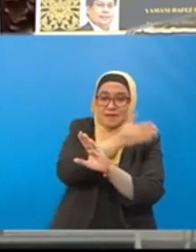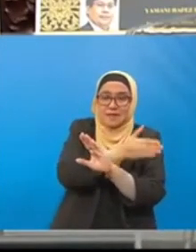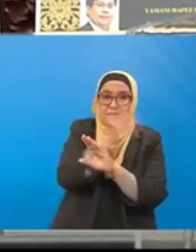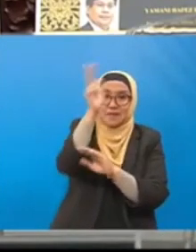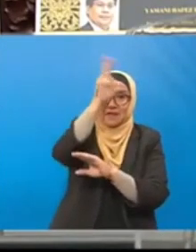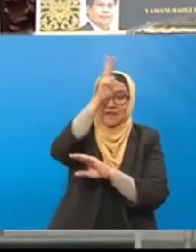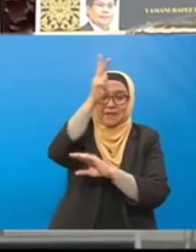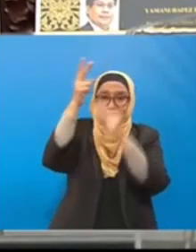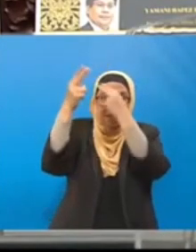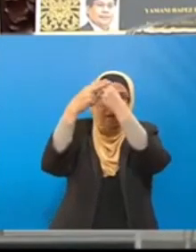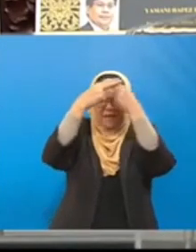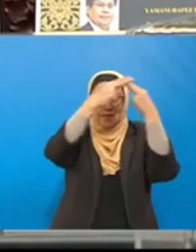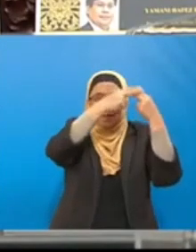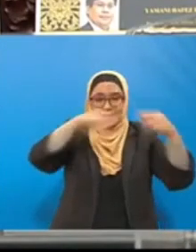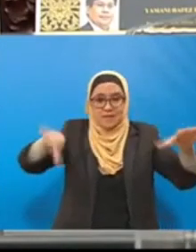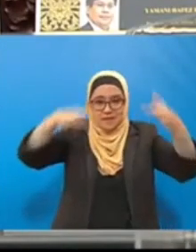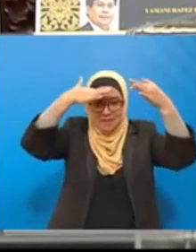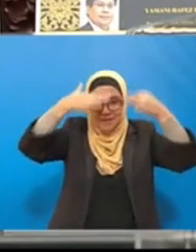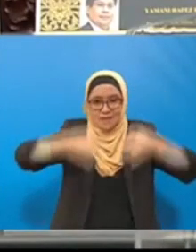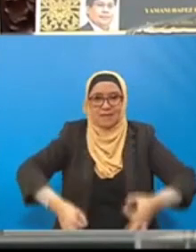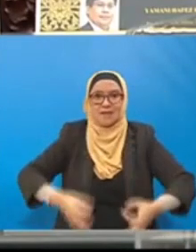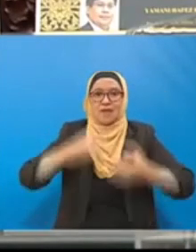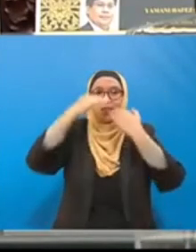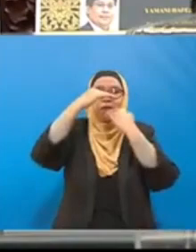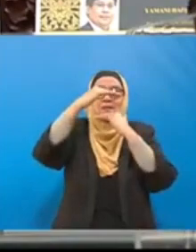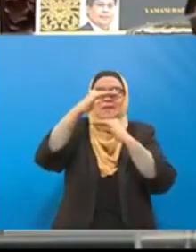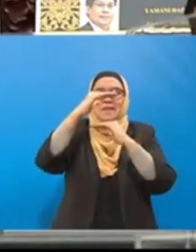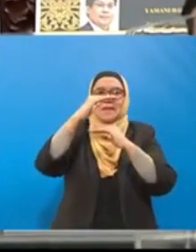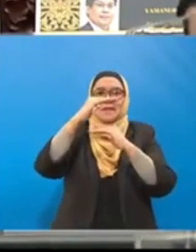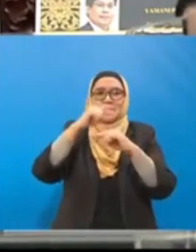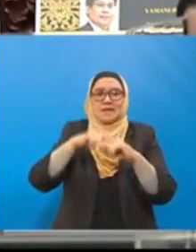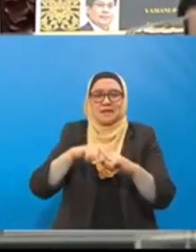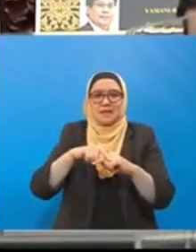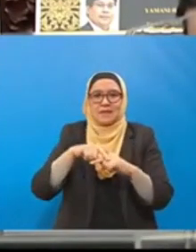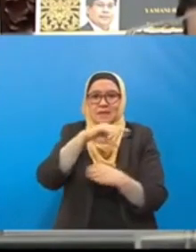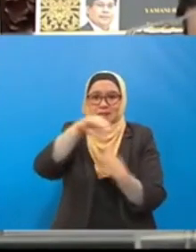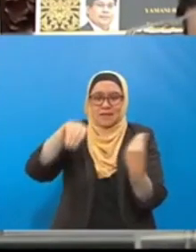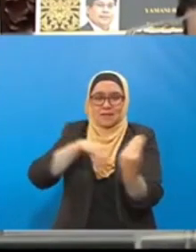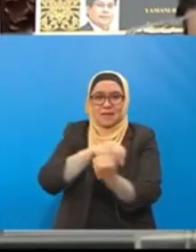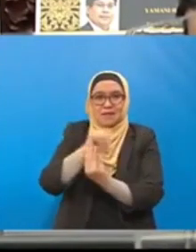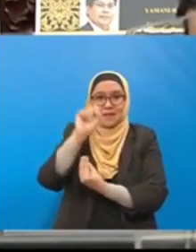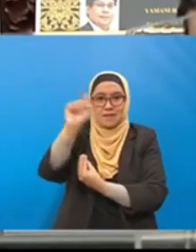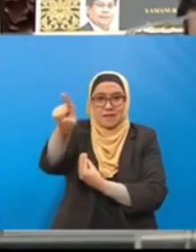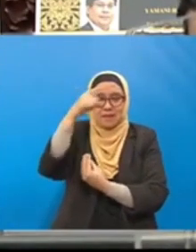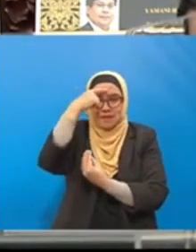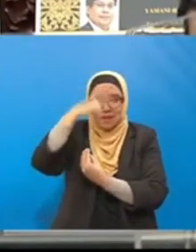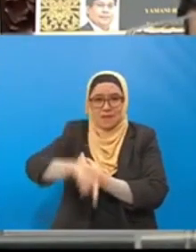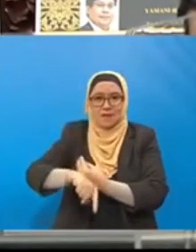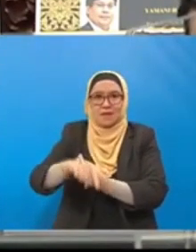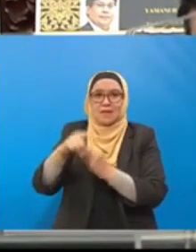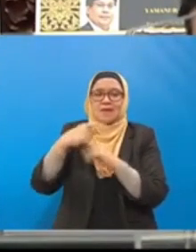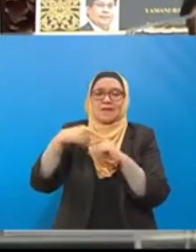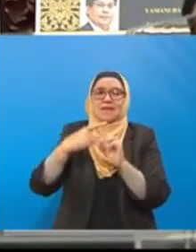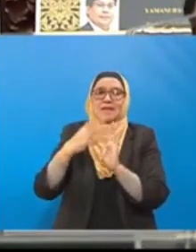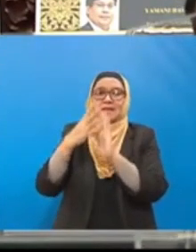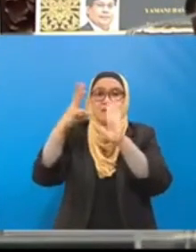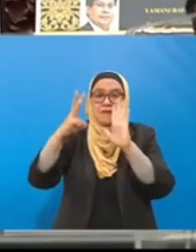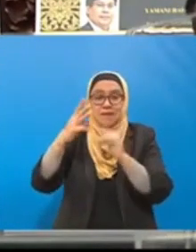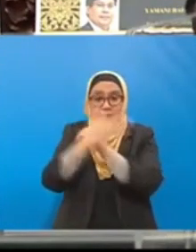untuk menghadkan jemaah haji kepada warga negara dan warga asing yang bermustautin di Arab Saudi